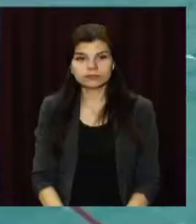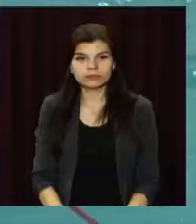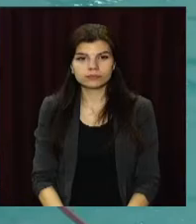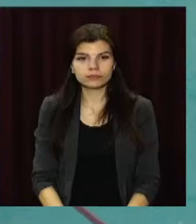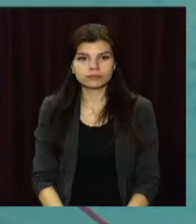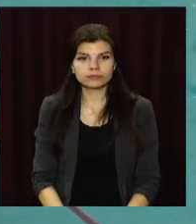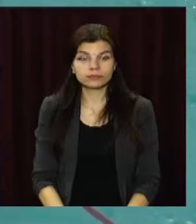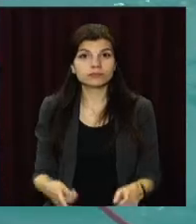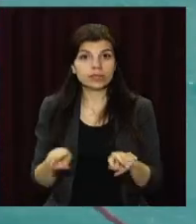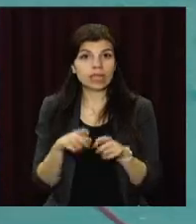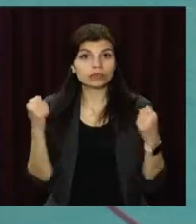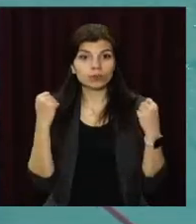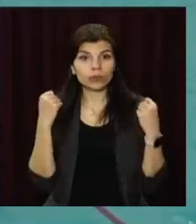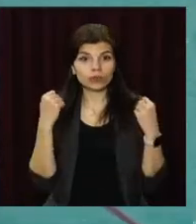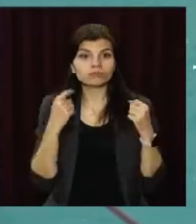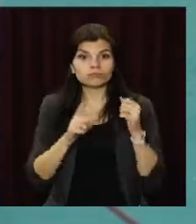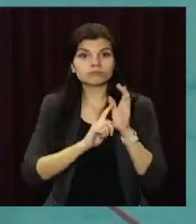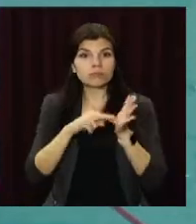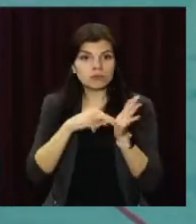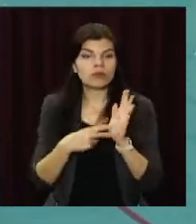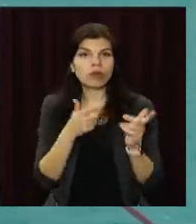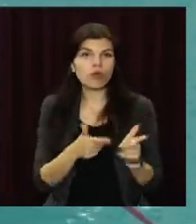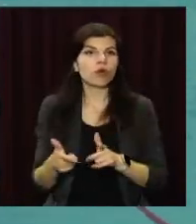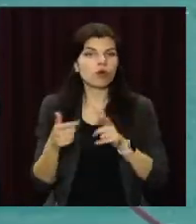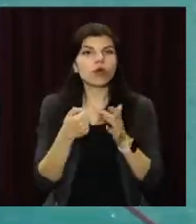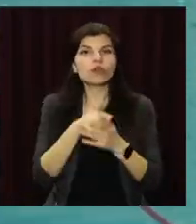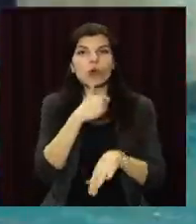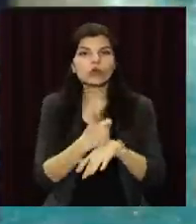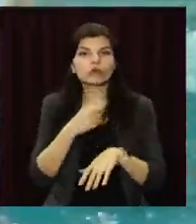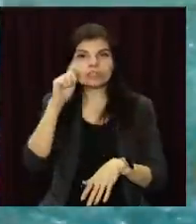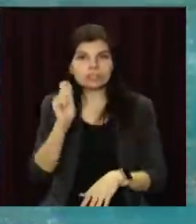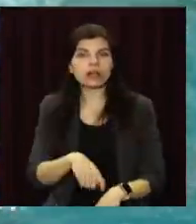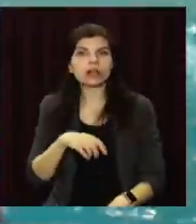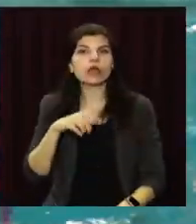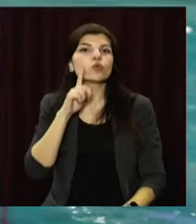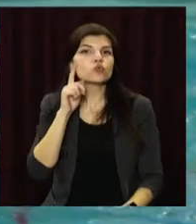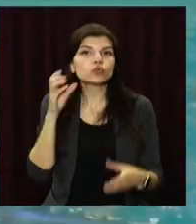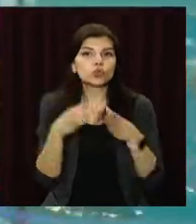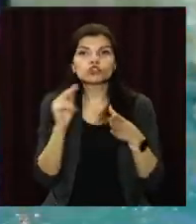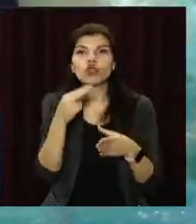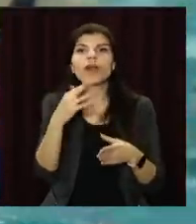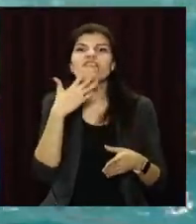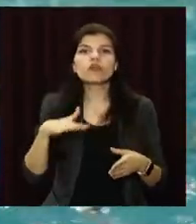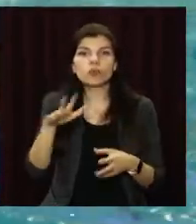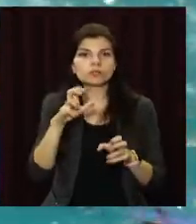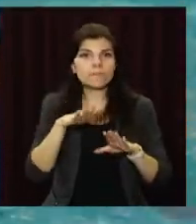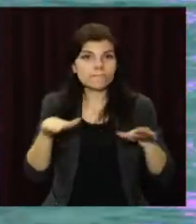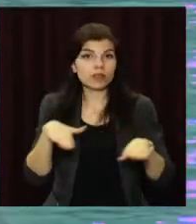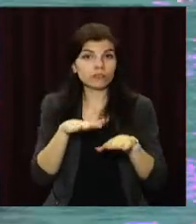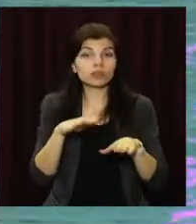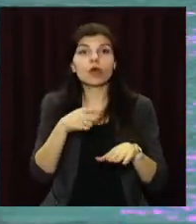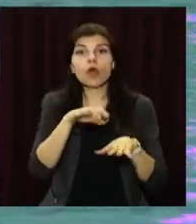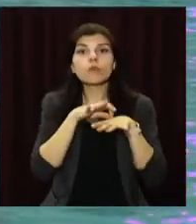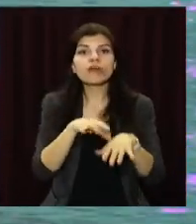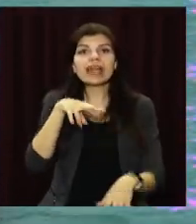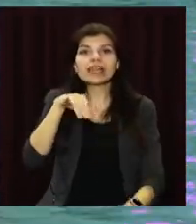Так, спортивний тандем планомірно готується до головного старту сезону юнацького чемпіонату Європи з плавання. Його проведуть у липні